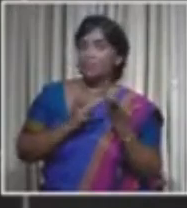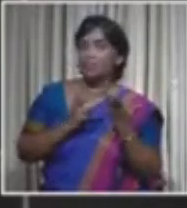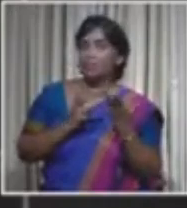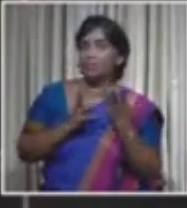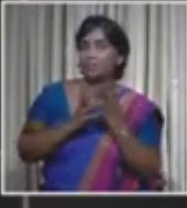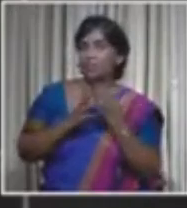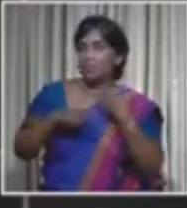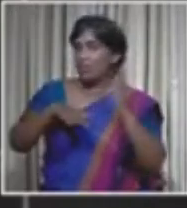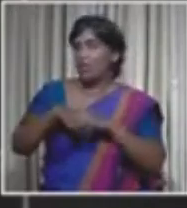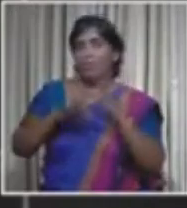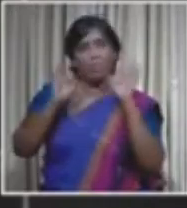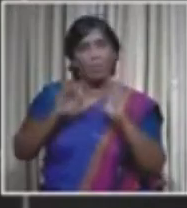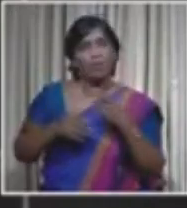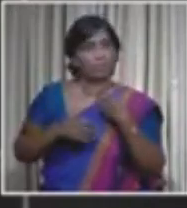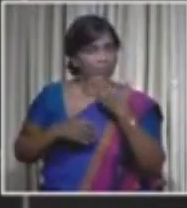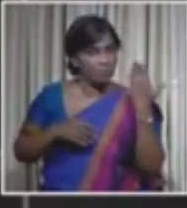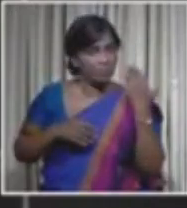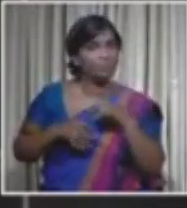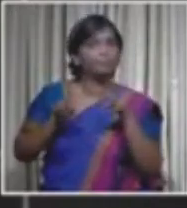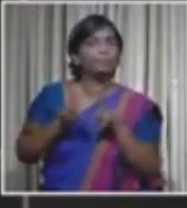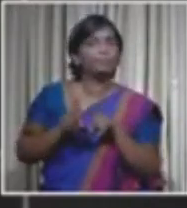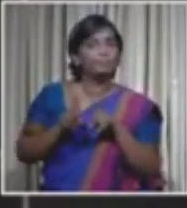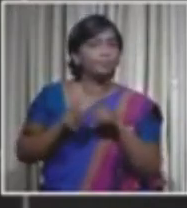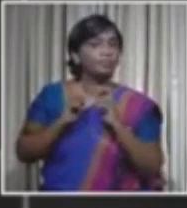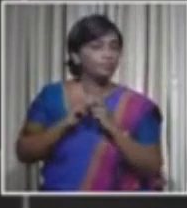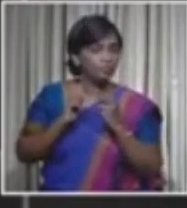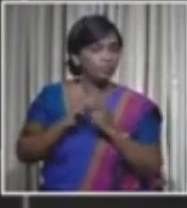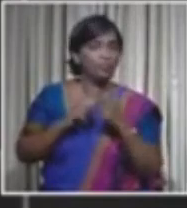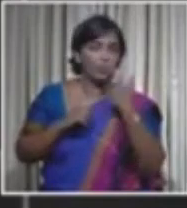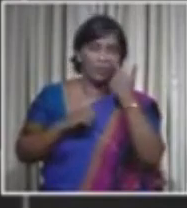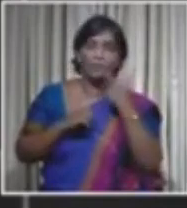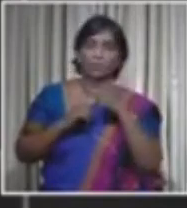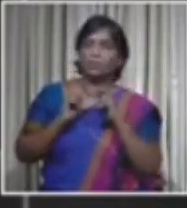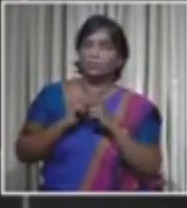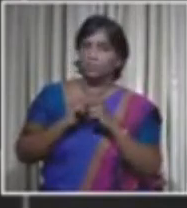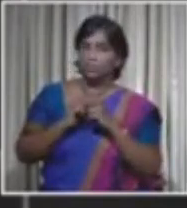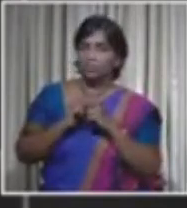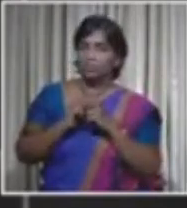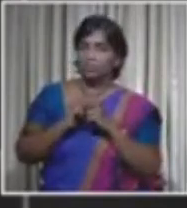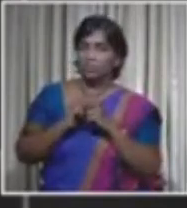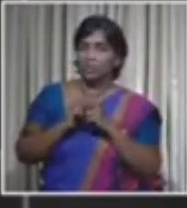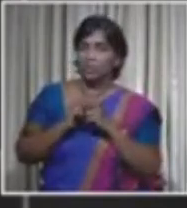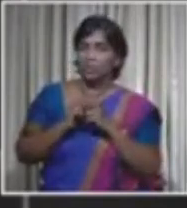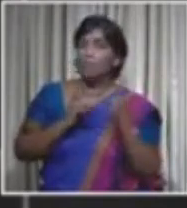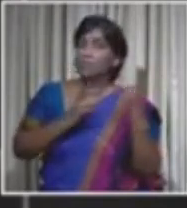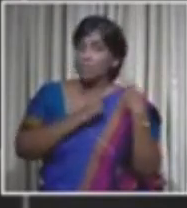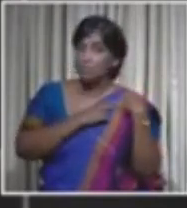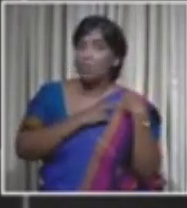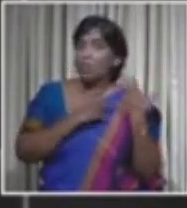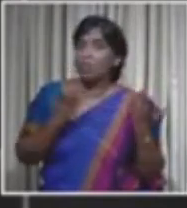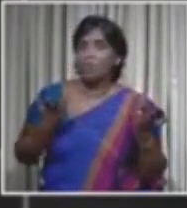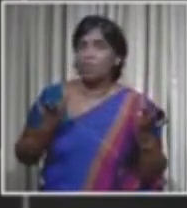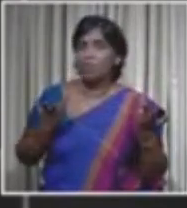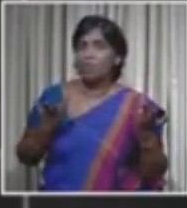அதிகாரியிடம் யார் இதற்கு பொறுப்பு, ஏன் இந்த அநியாயம் நடந்து, என்ன இந்த அநியாயத்தால் பல உயிர்கள், எனக்கும் பிள்ளைகள் இருக்கிறார்கள், உங்களுக்கும் பிள்ளைகள் இருக்கிறார்கள், எங்க ஒரு